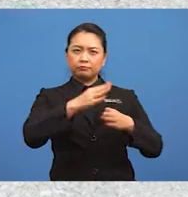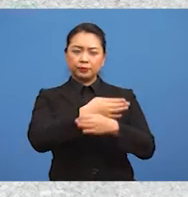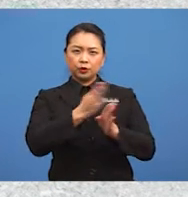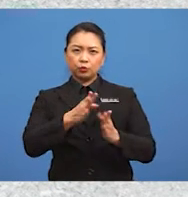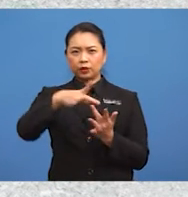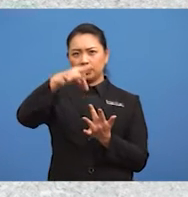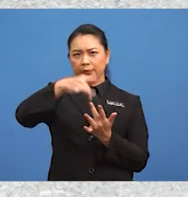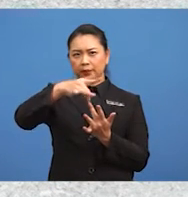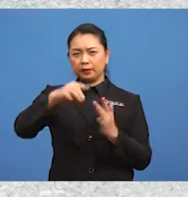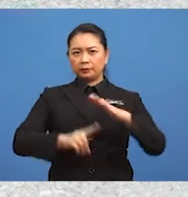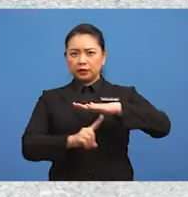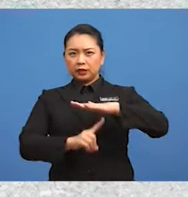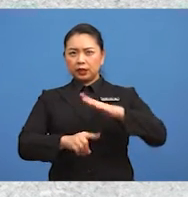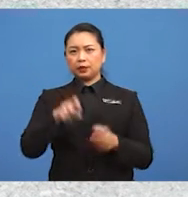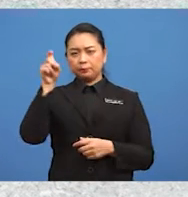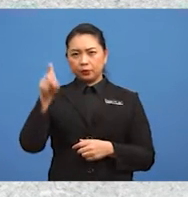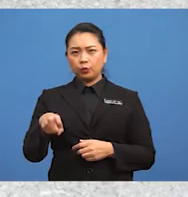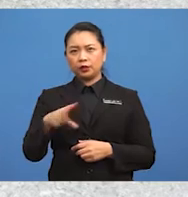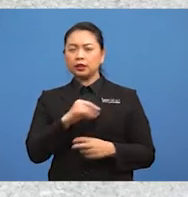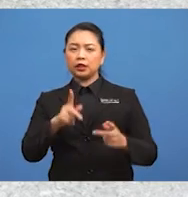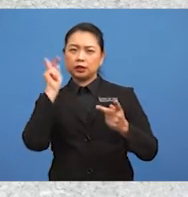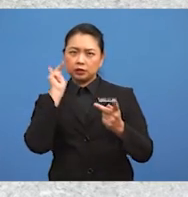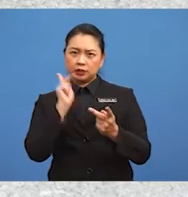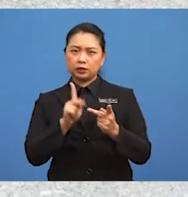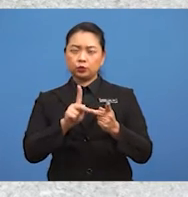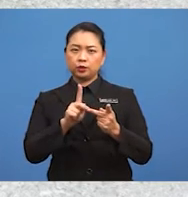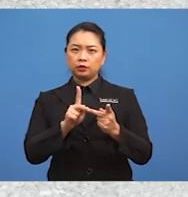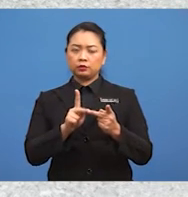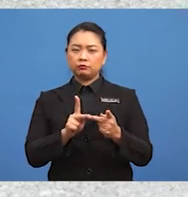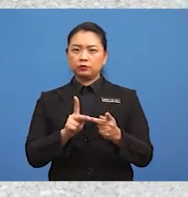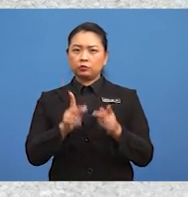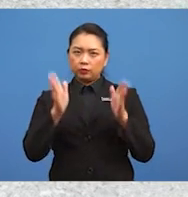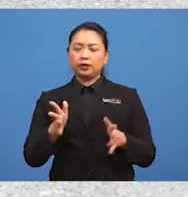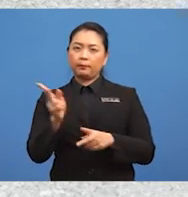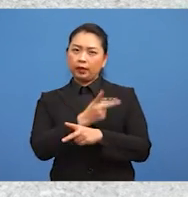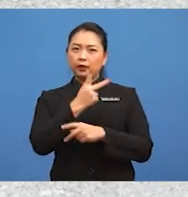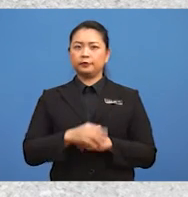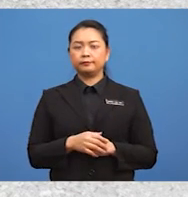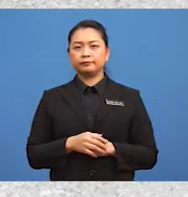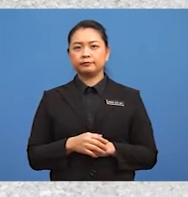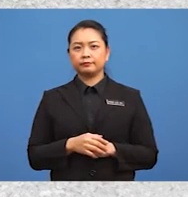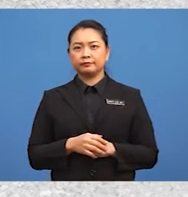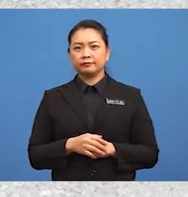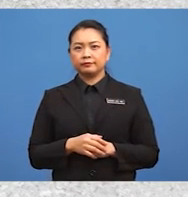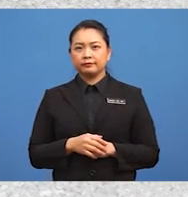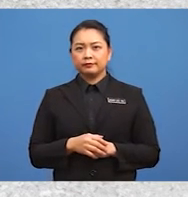dan dipilih berdasarkan keperluan dan kesesuaian si pemakai.